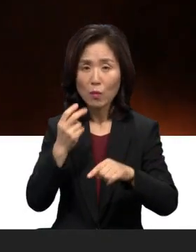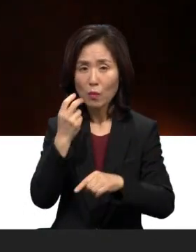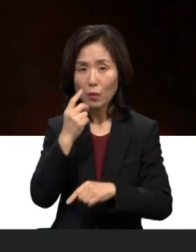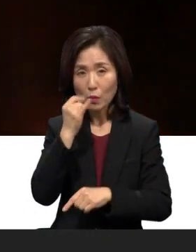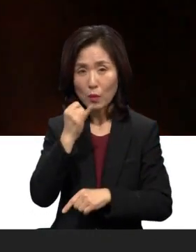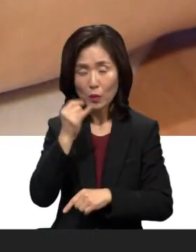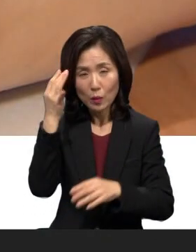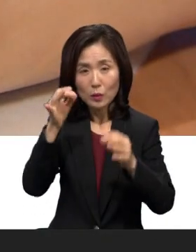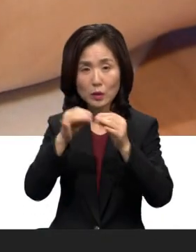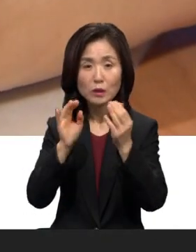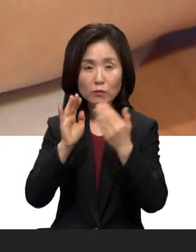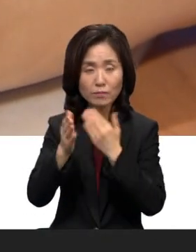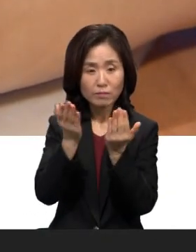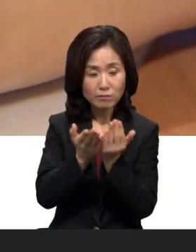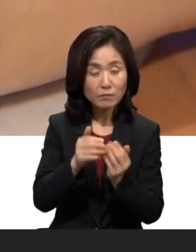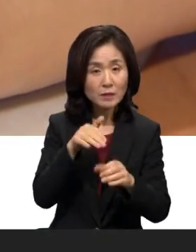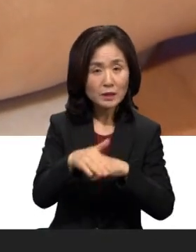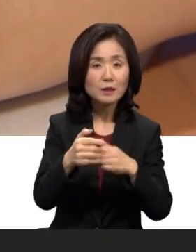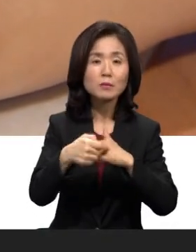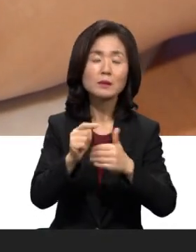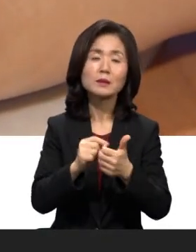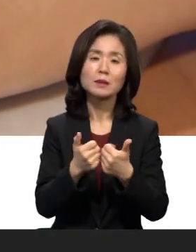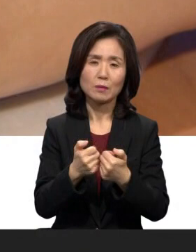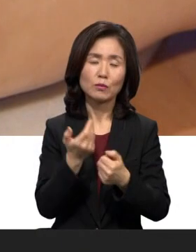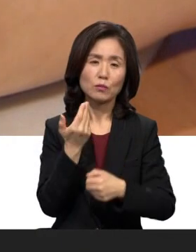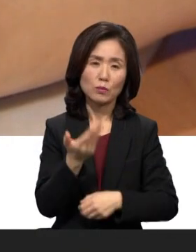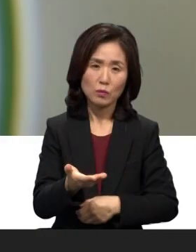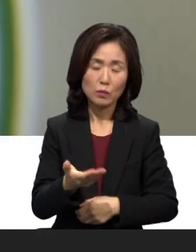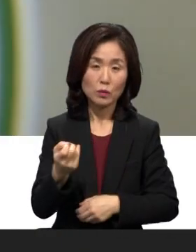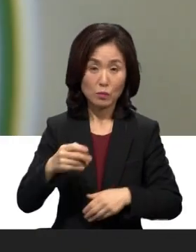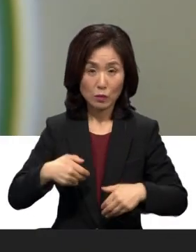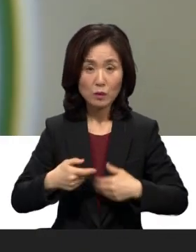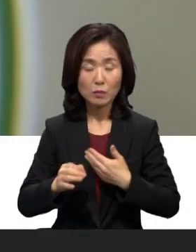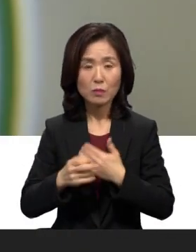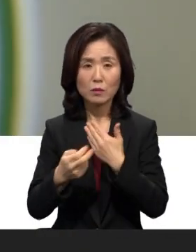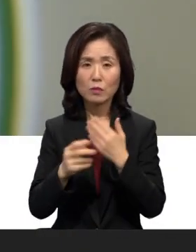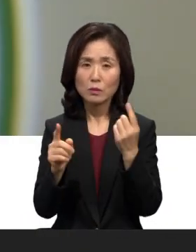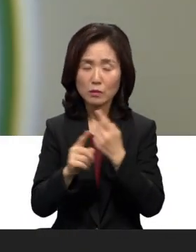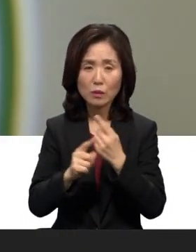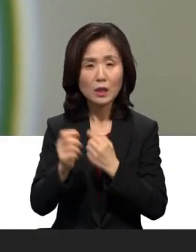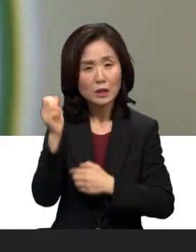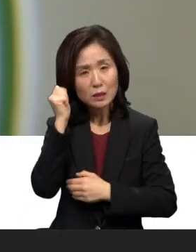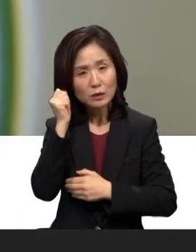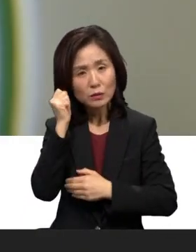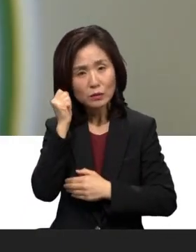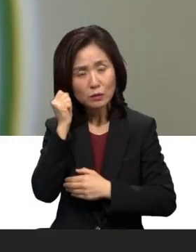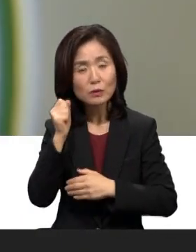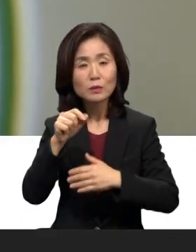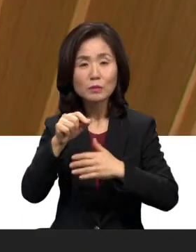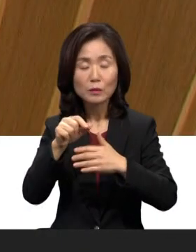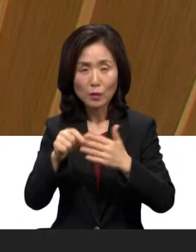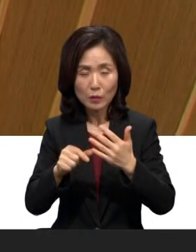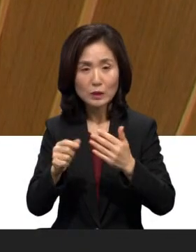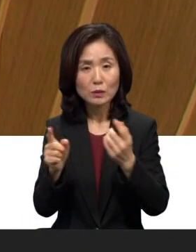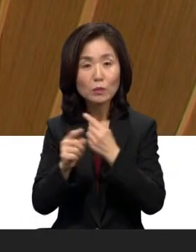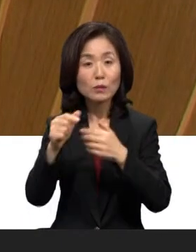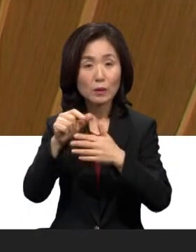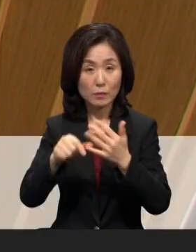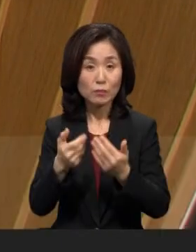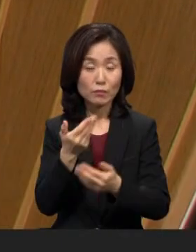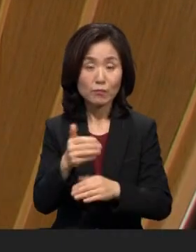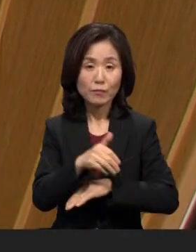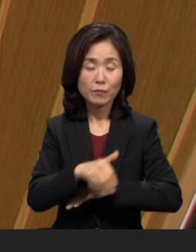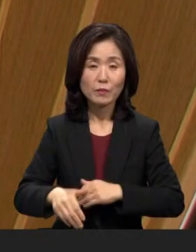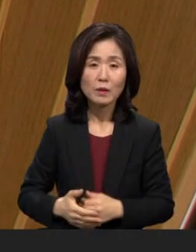얻어 맞춤형 심리 상담을 제공하고 필요에 따라 병원 치료나 기숙 치로 프로그램까지 제공할 계획입니다